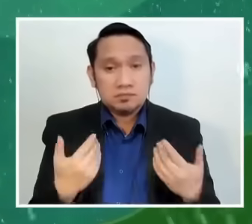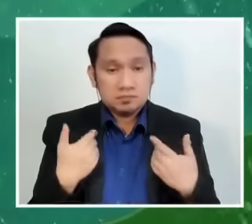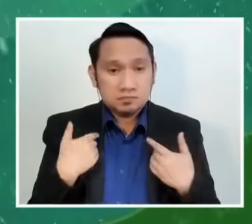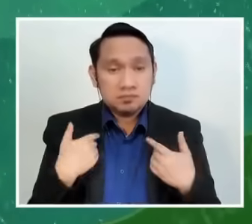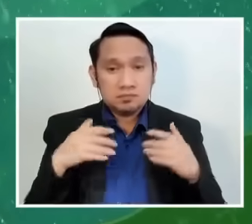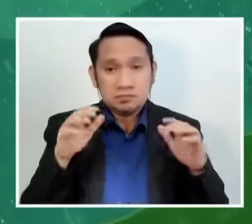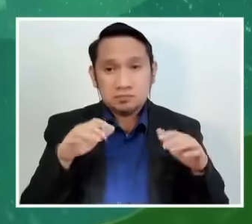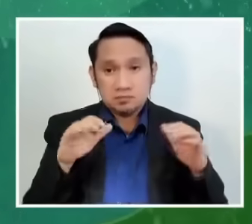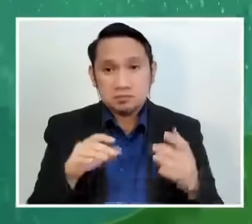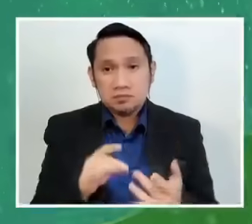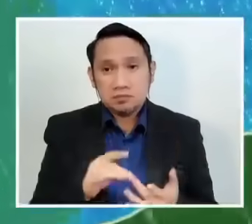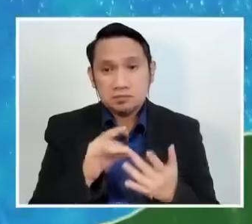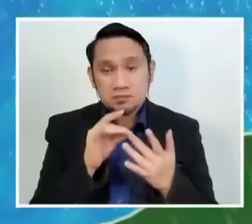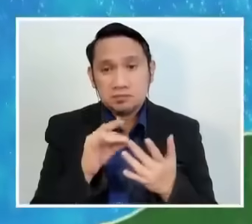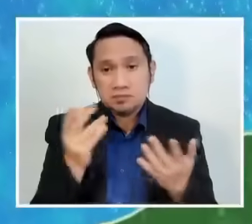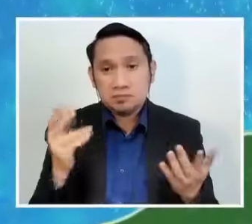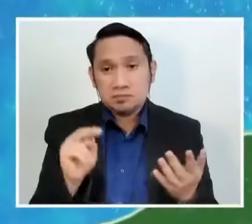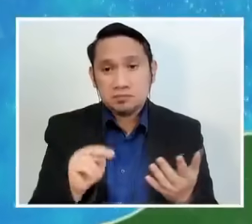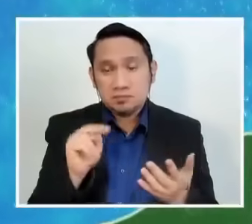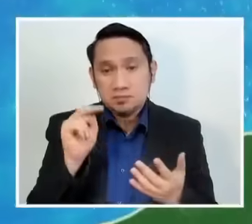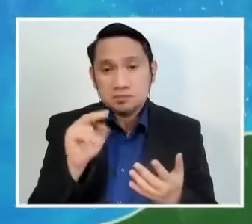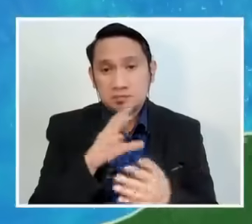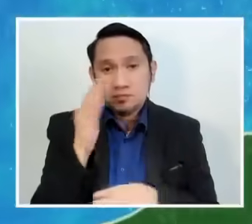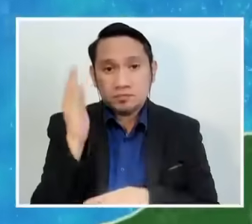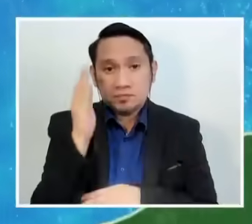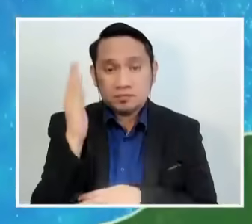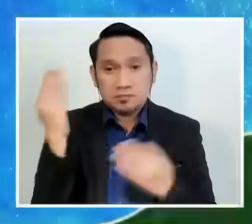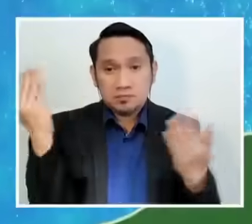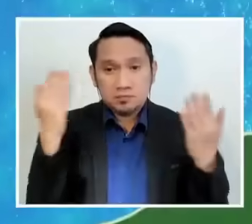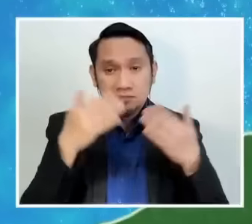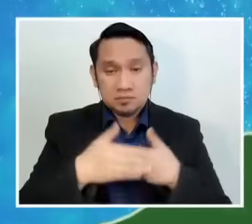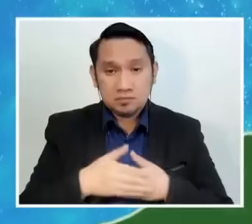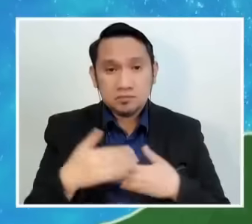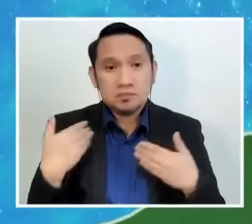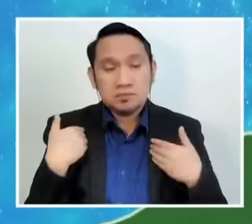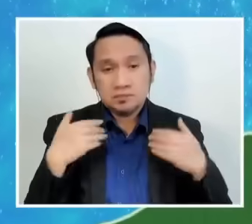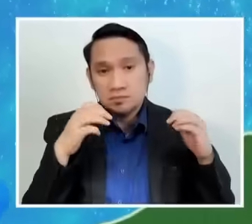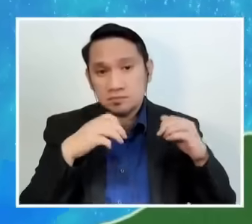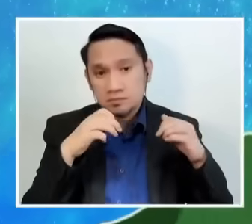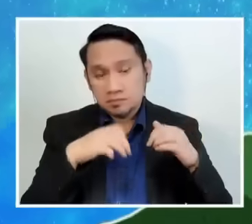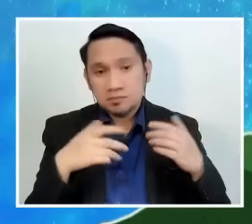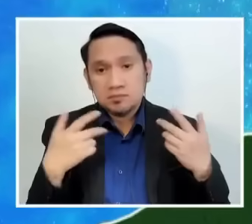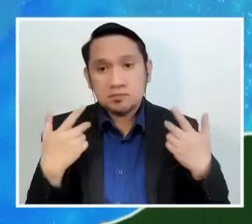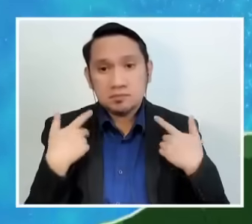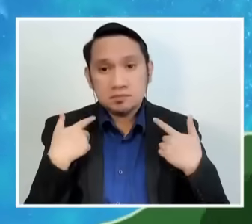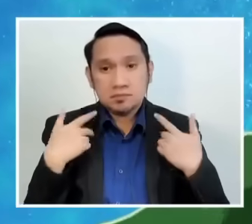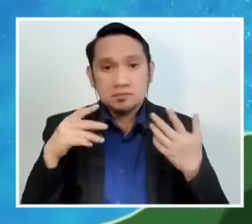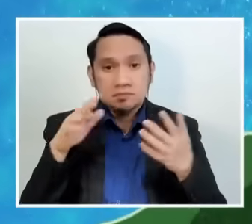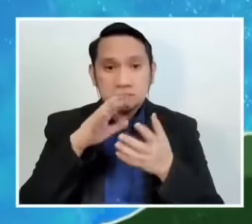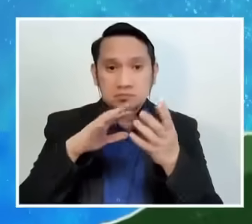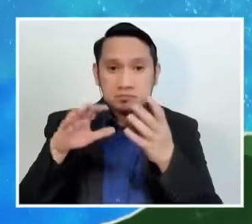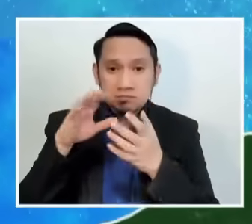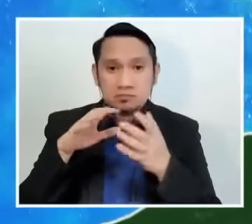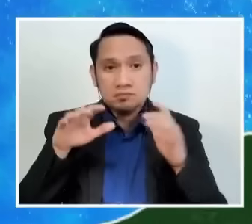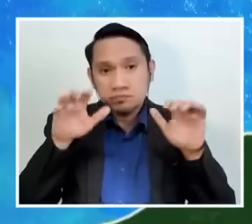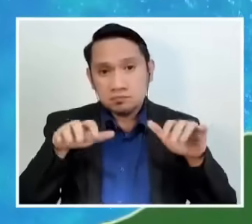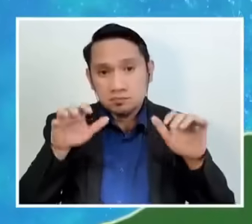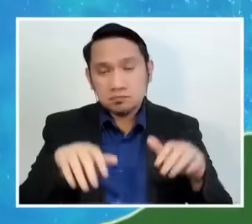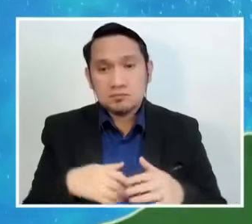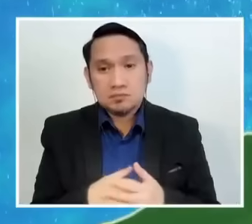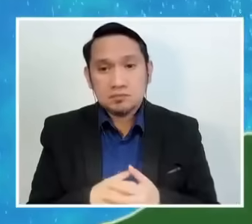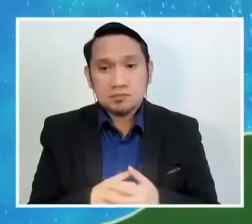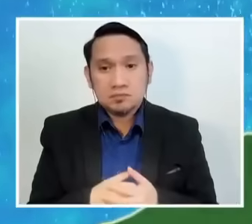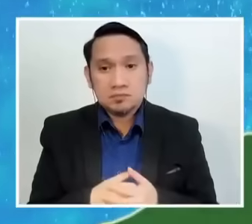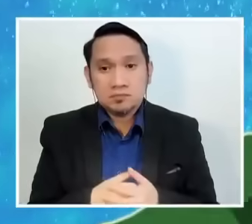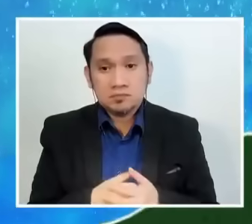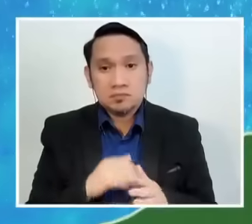sa hilagang bahagi, at sa tanghali hanggang gabi may aasahan pong makulimlim na kalangitan at mga kalat-kalat pang mga pag-ulan sa